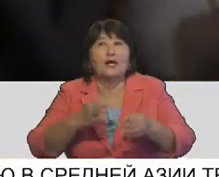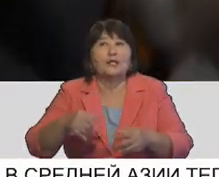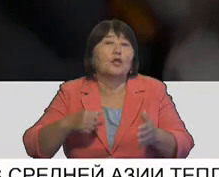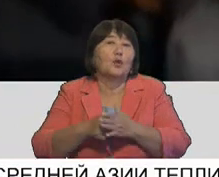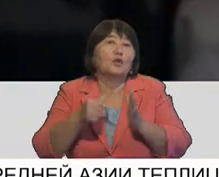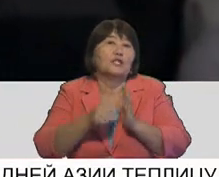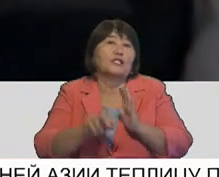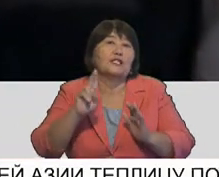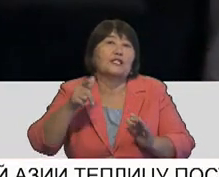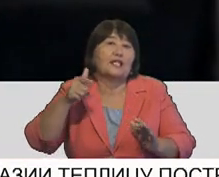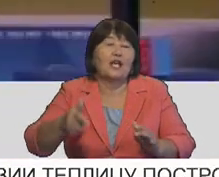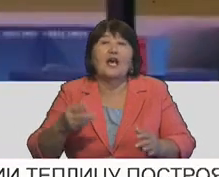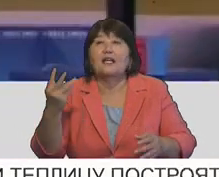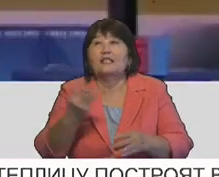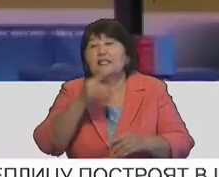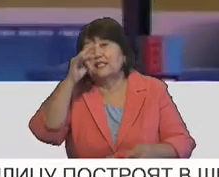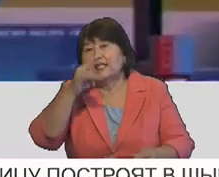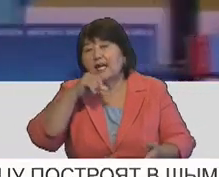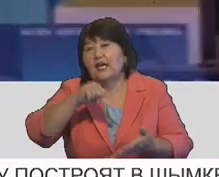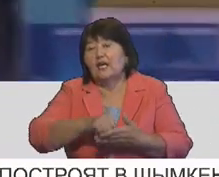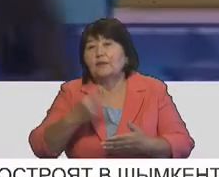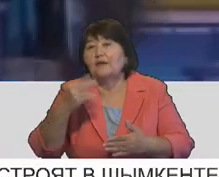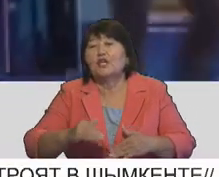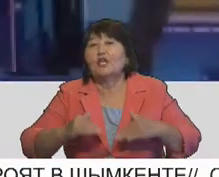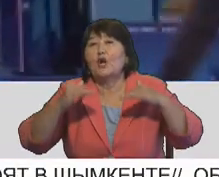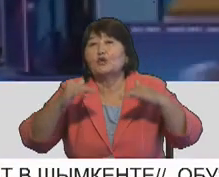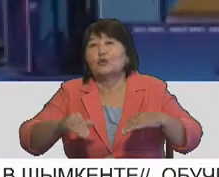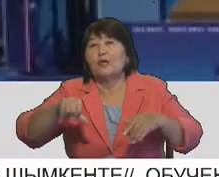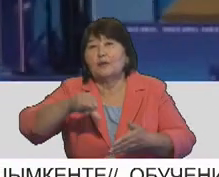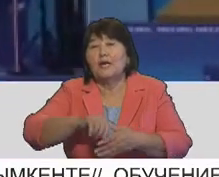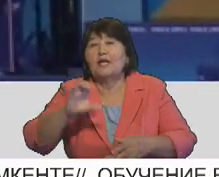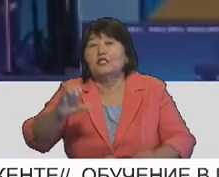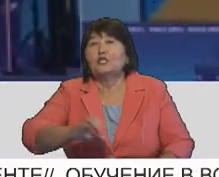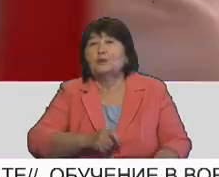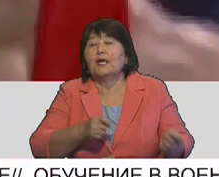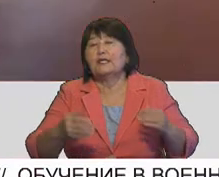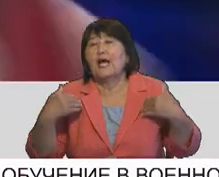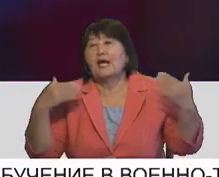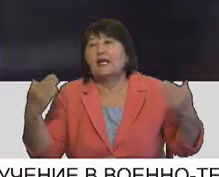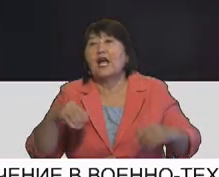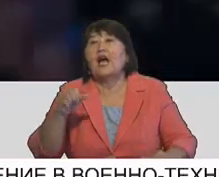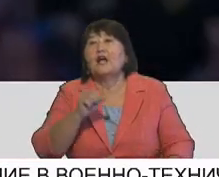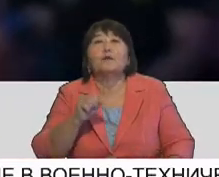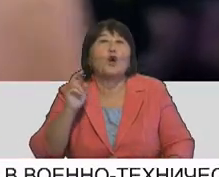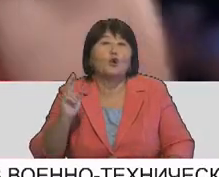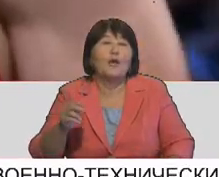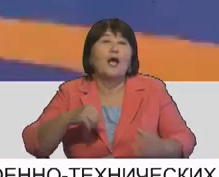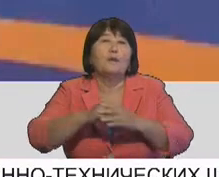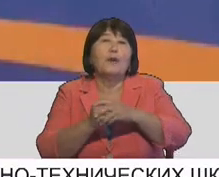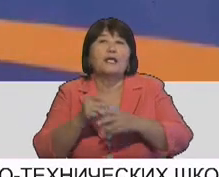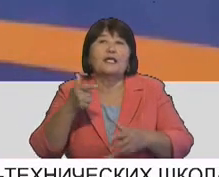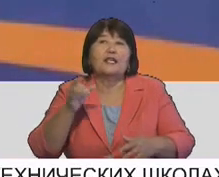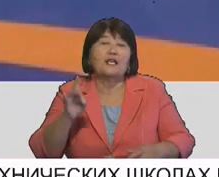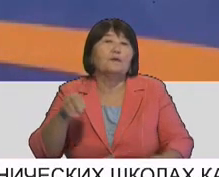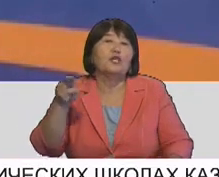60 килограммов. Трижды казахстанцы поднимались на вторую ступень пьедестала. Серебро принесли гимнаст Нариман Курбанов, борец греко-римского стиля